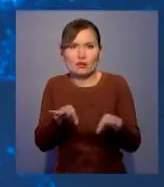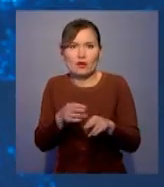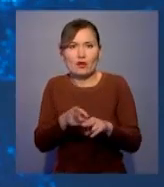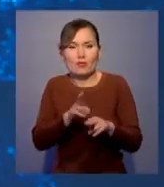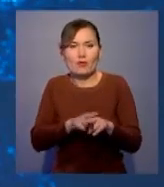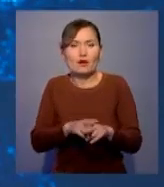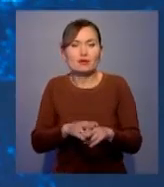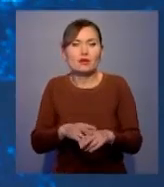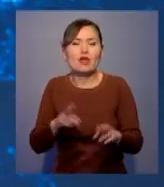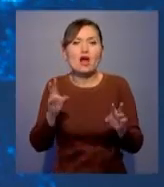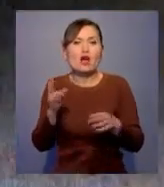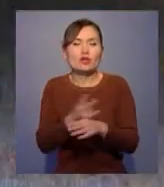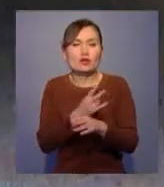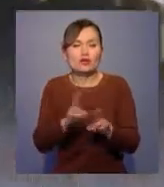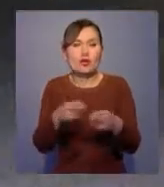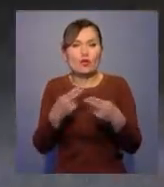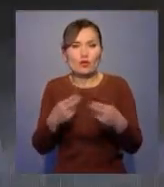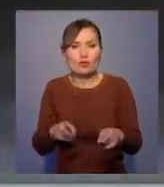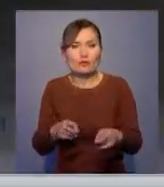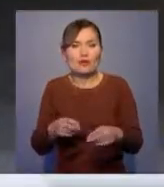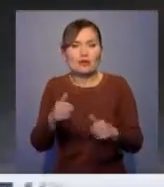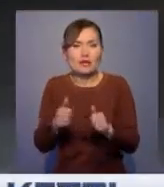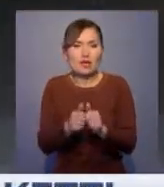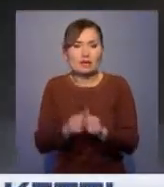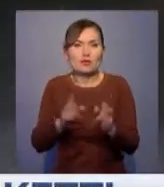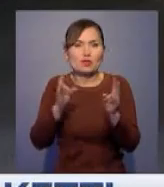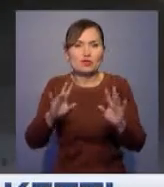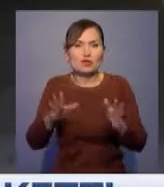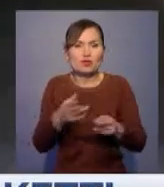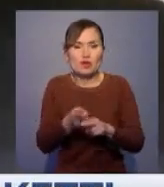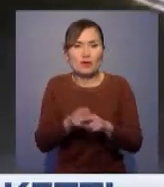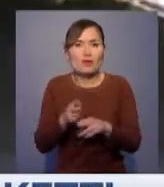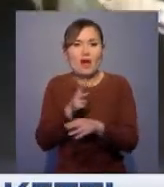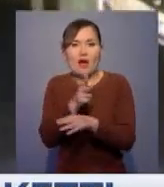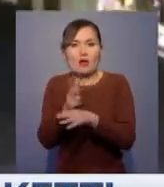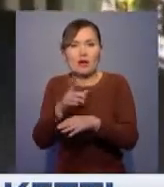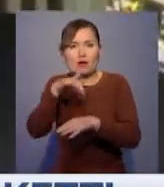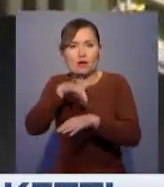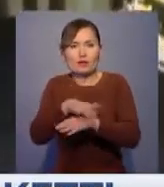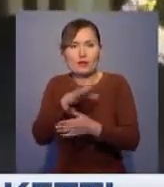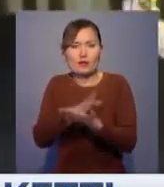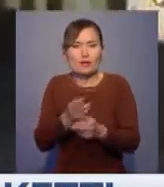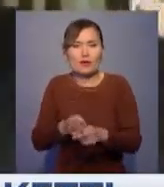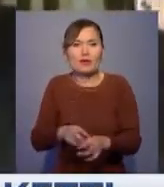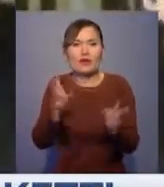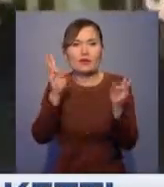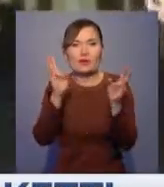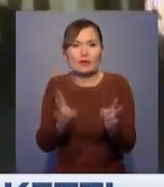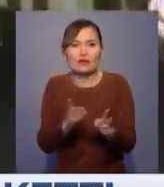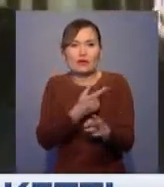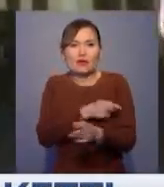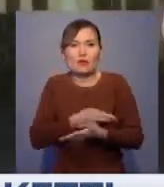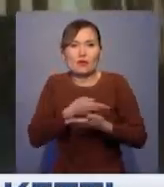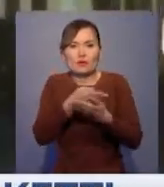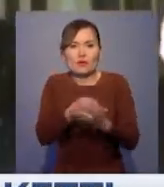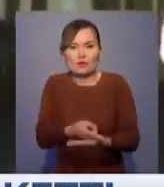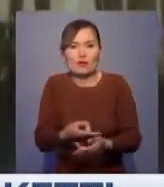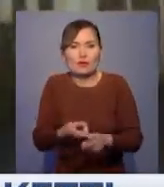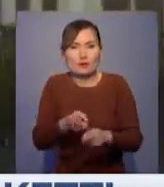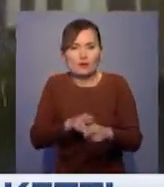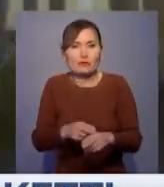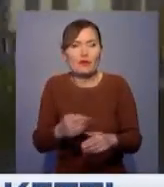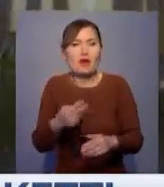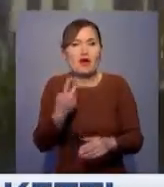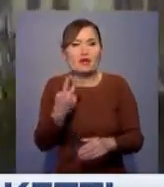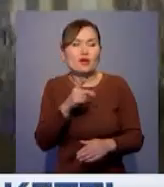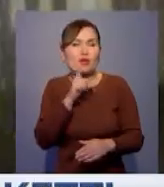клубтардың бірінің алдында болған. Төтенше жағдай осы маңда орналасқан бейне бақылау камерасына түсіп қалған. Түрлі дене жарақаттарын алған жәбірленушілер